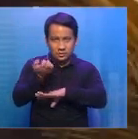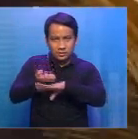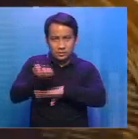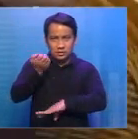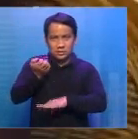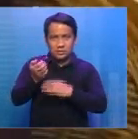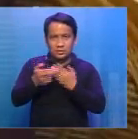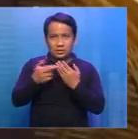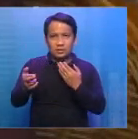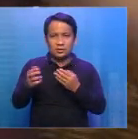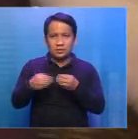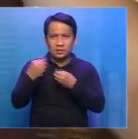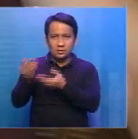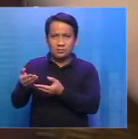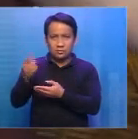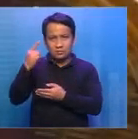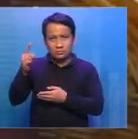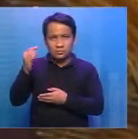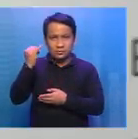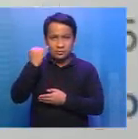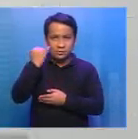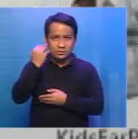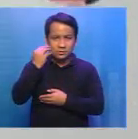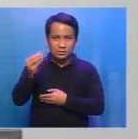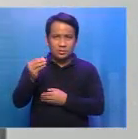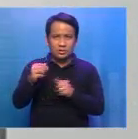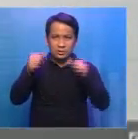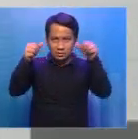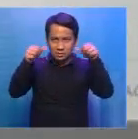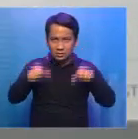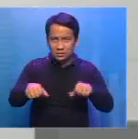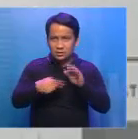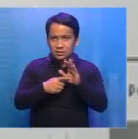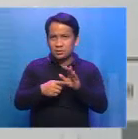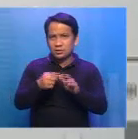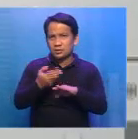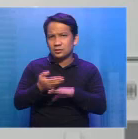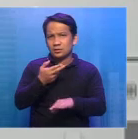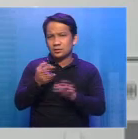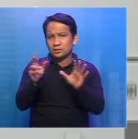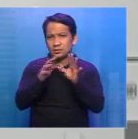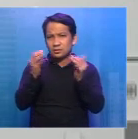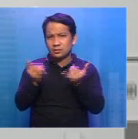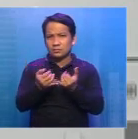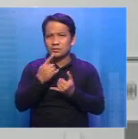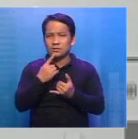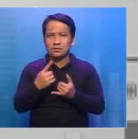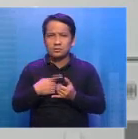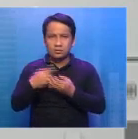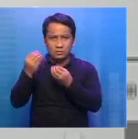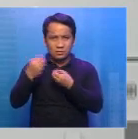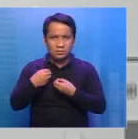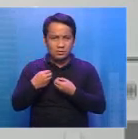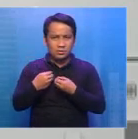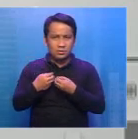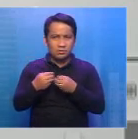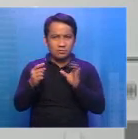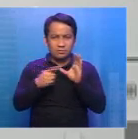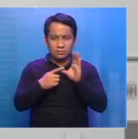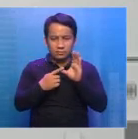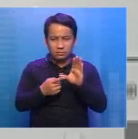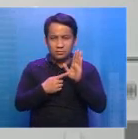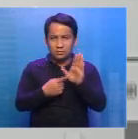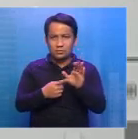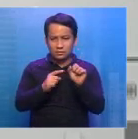ni Luis Manzano para kay Jessy Mendiola. Nag-post kasi ang isang jewelry company na hindi umano sila binigyan ng proper credit para